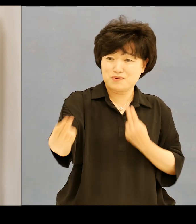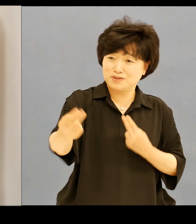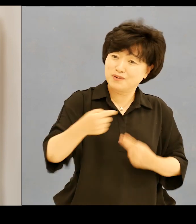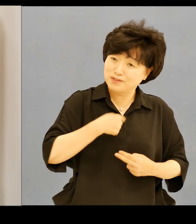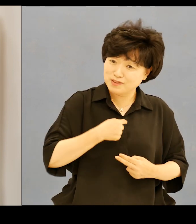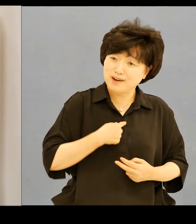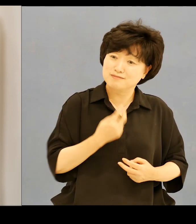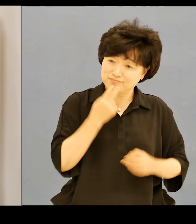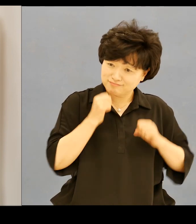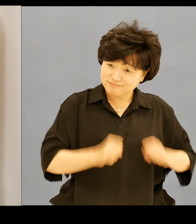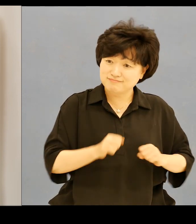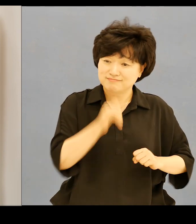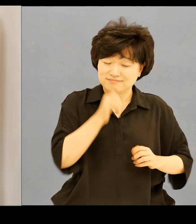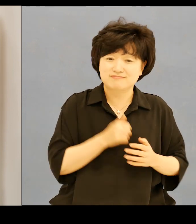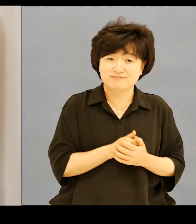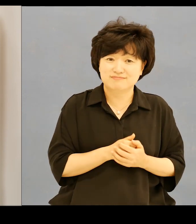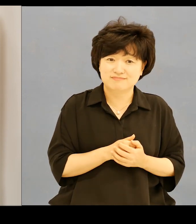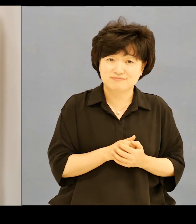저는 지금도